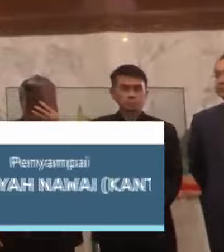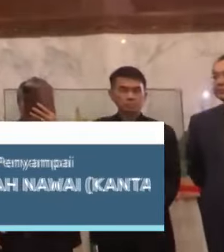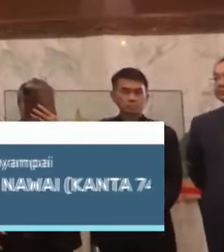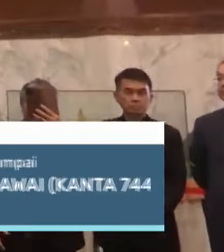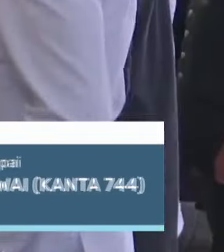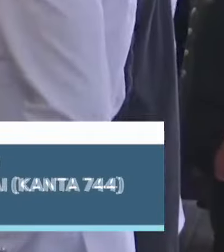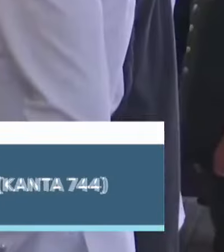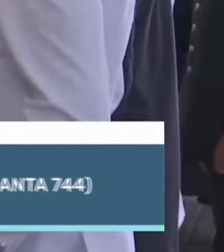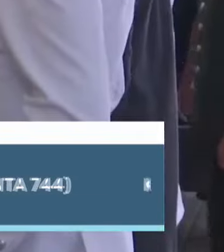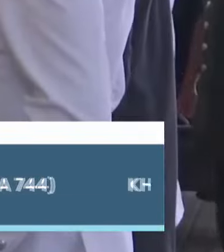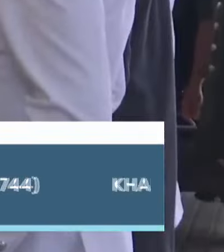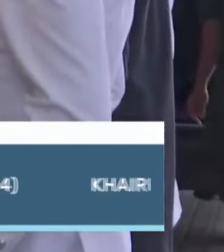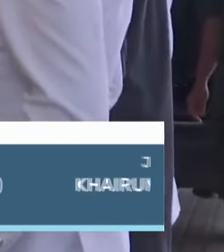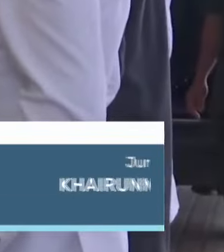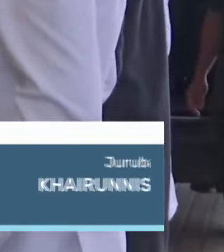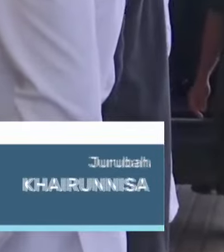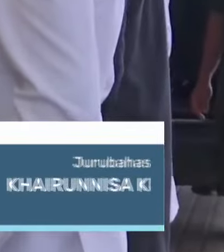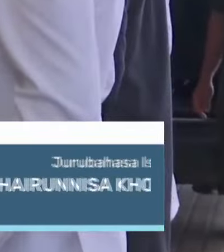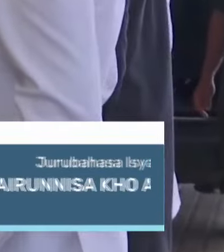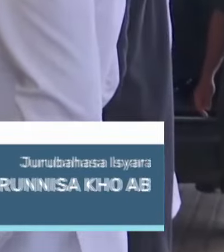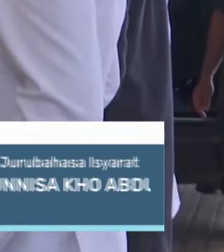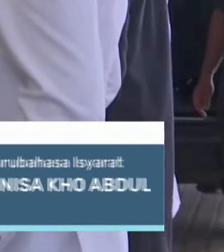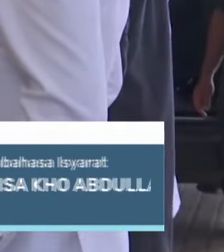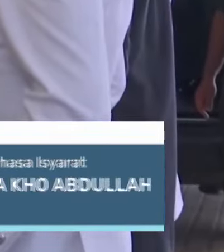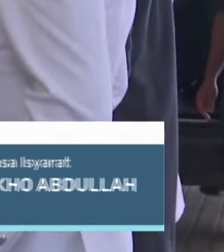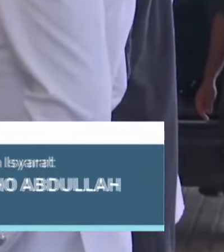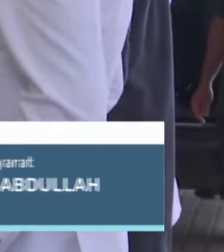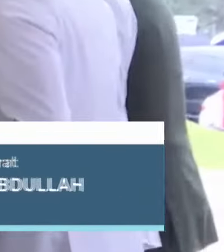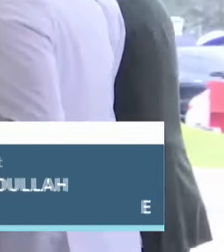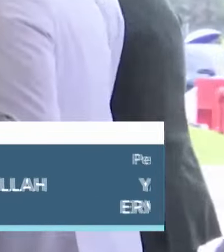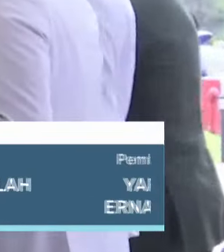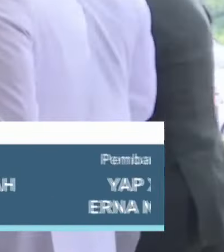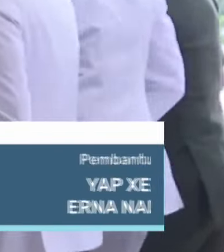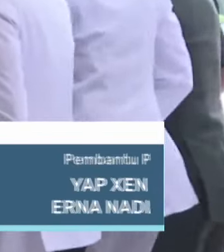نستعين اهدنا الصراط